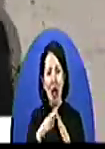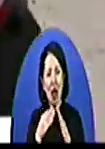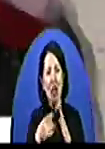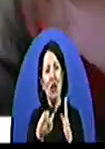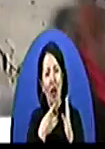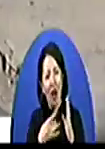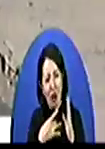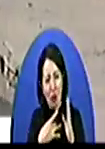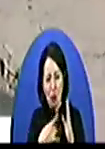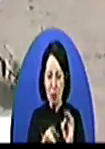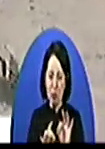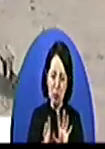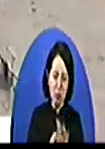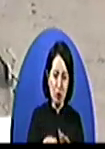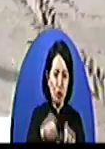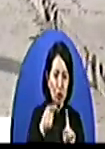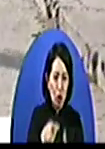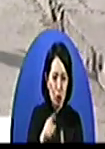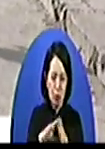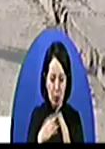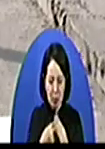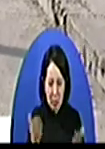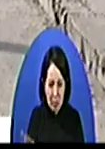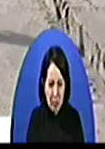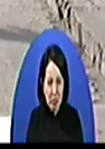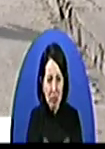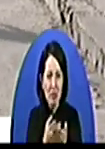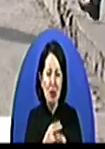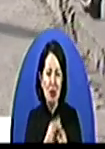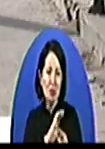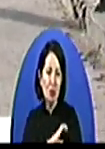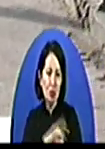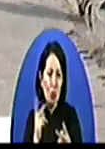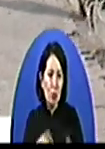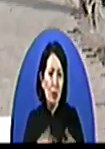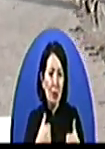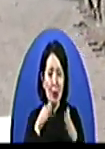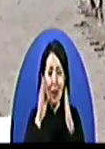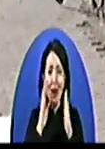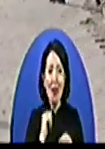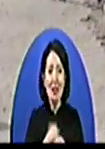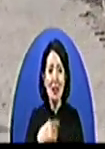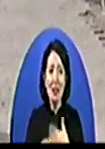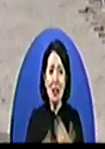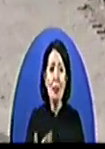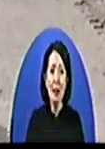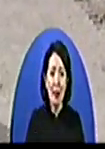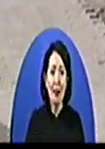чиглэсэн тусламж дэмжлэг, сэтгэл зүйн үйлчилгээг түлхүү үзүүлэхэд анхаарч ажиллаж байгаа юм байна.